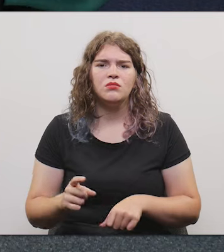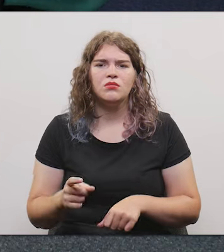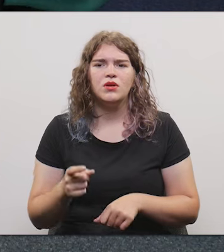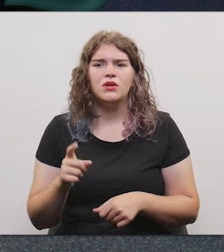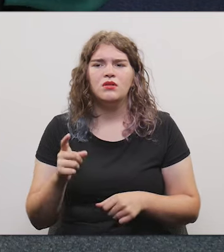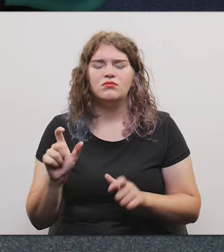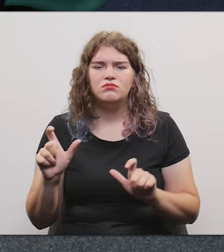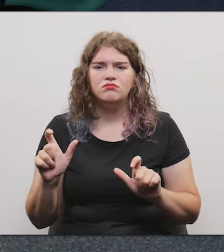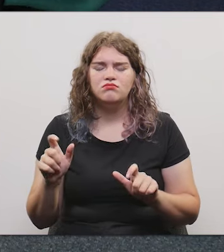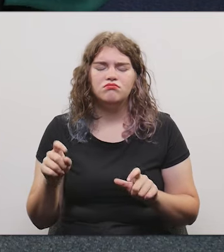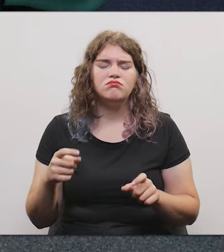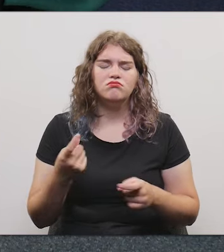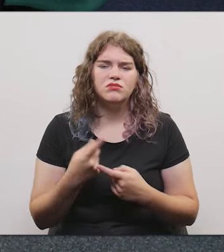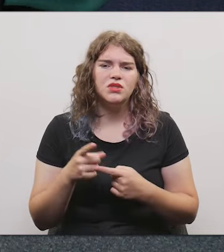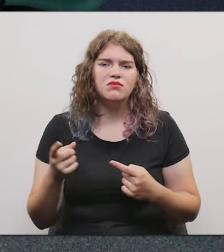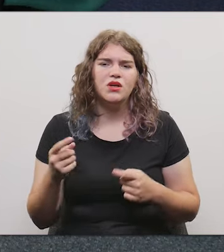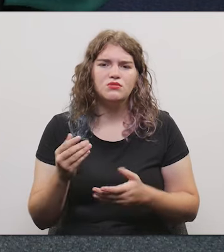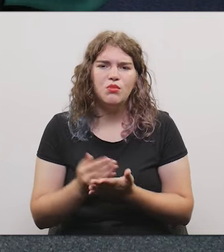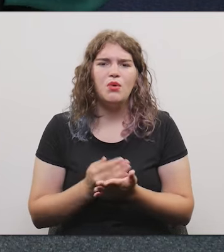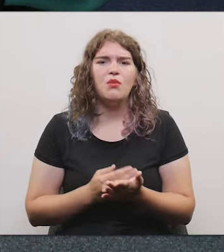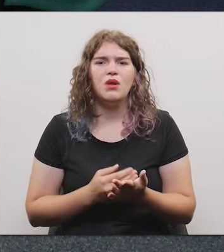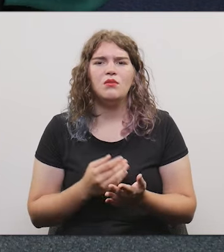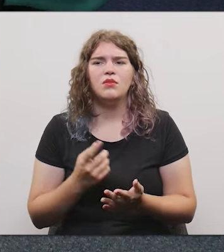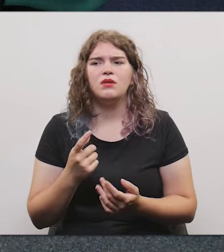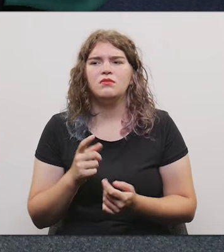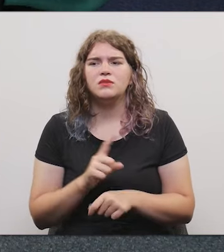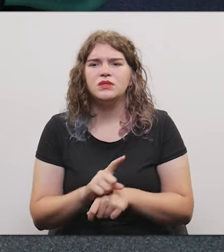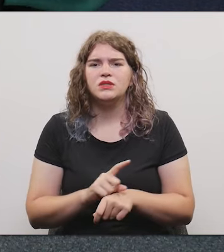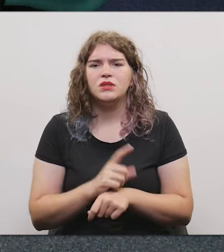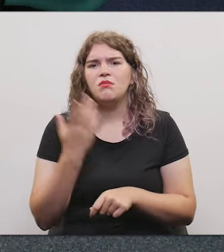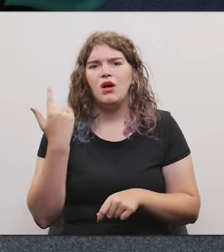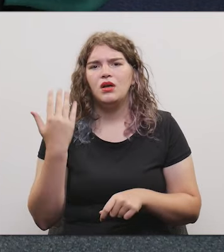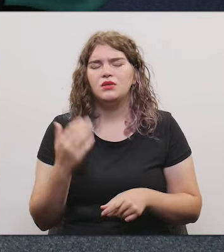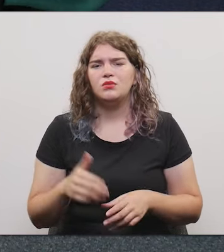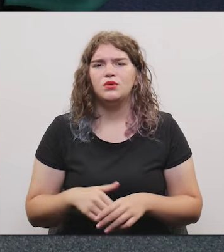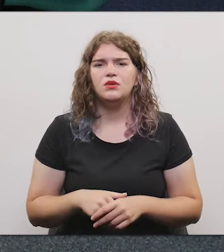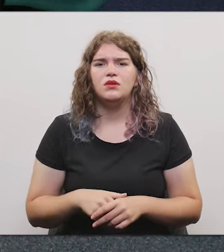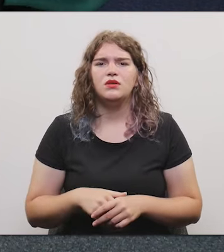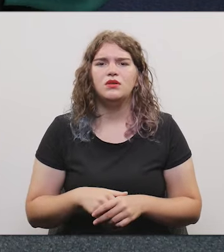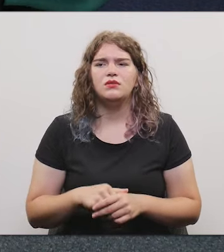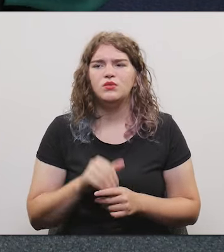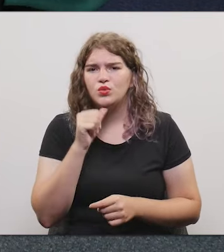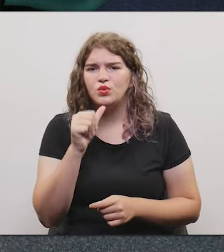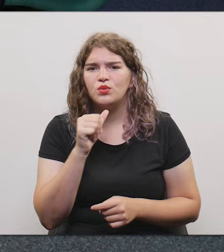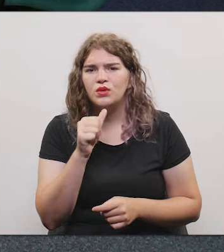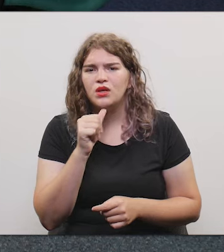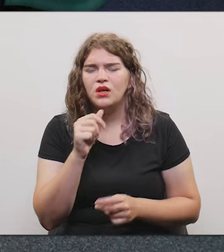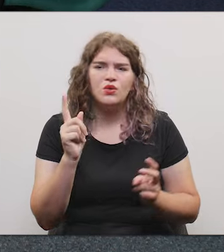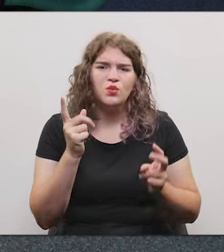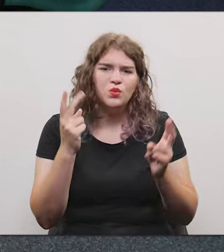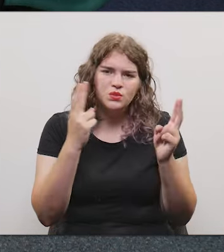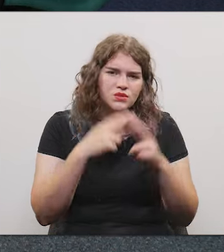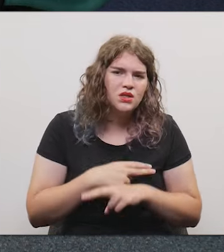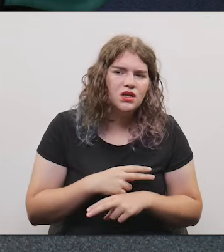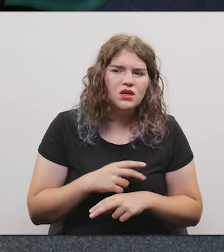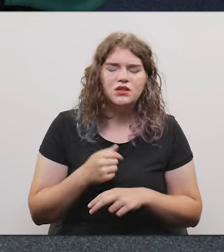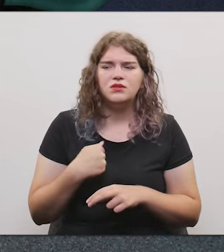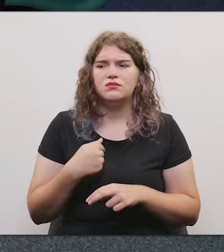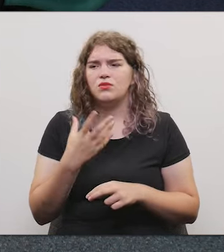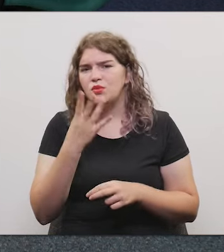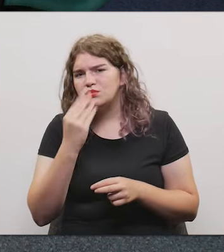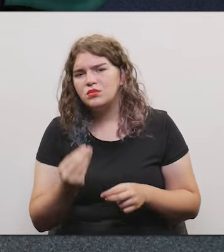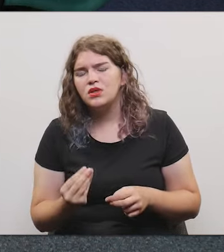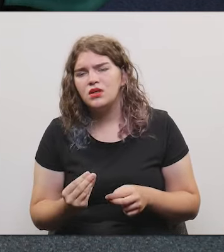de provocările din timpul acela, de anumite dureri, de